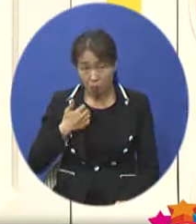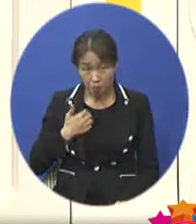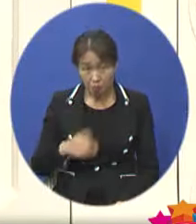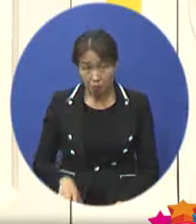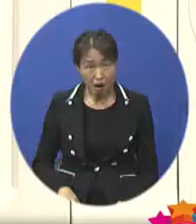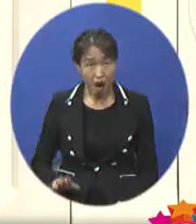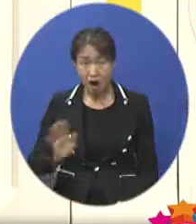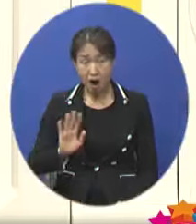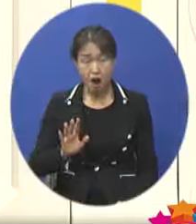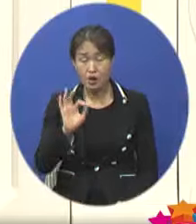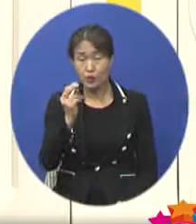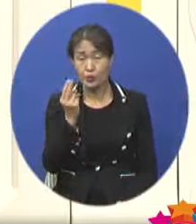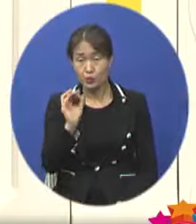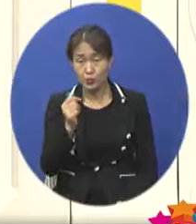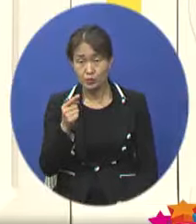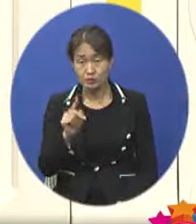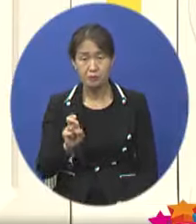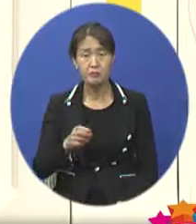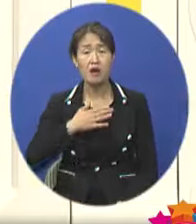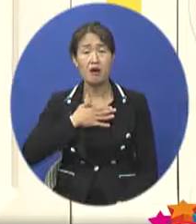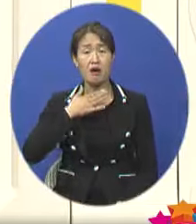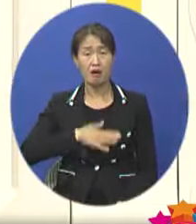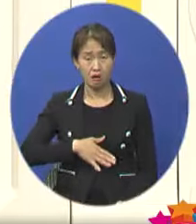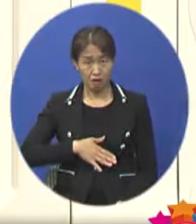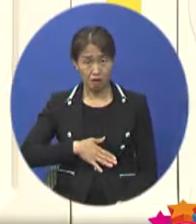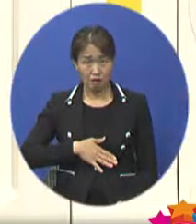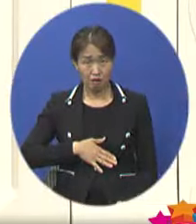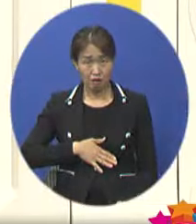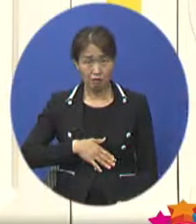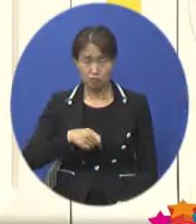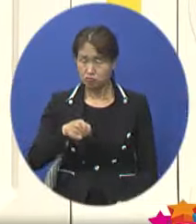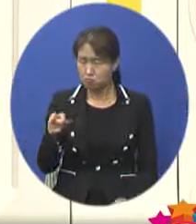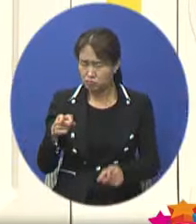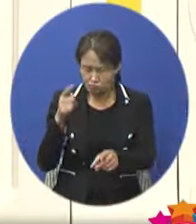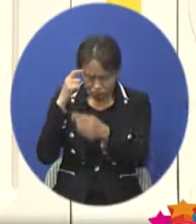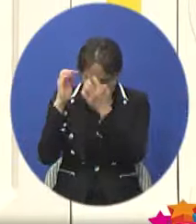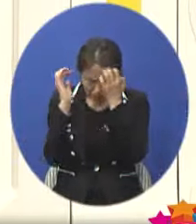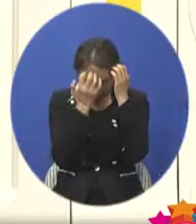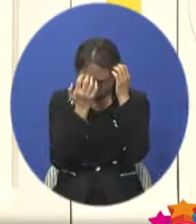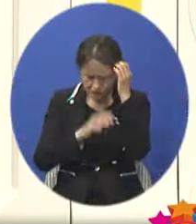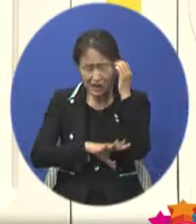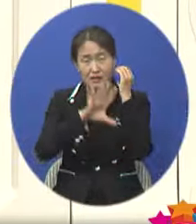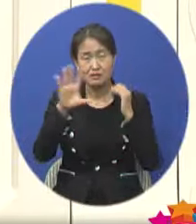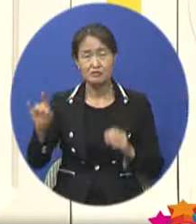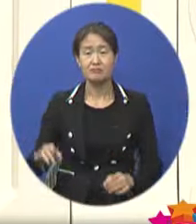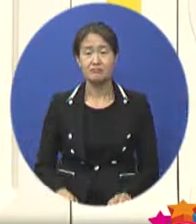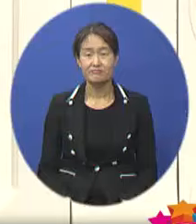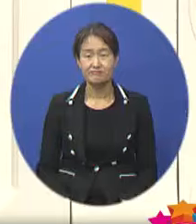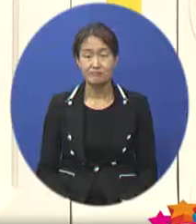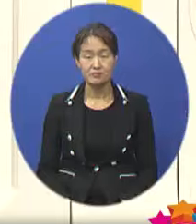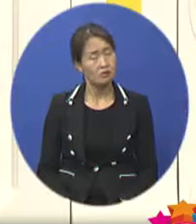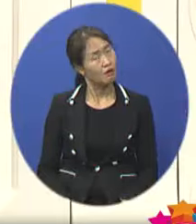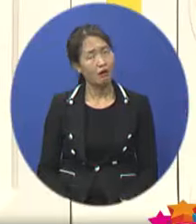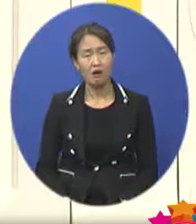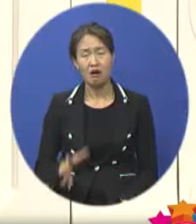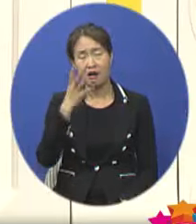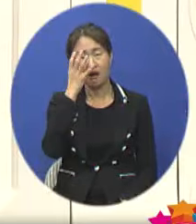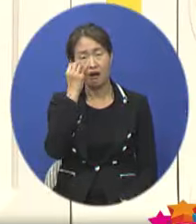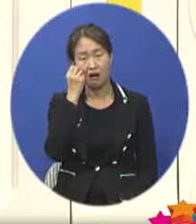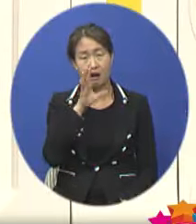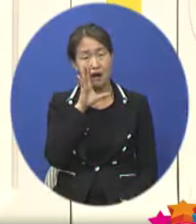아니요 아니 용남 예. 선생님이라는 것은 내가 아는데 예. 그분인가 전분인가 막 헷갈릴 때가 있어요 사실은 예 근데, 아, 근데 아.